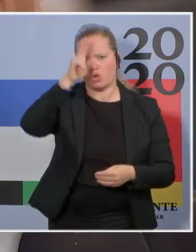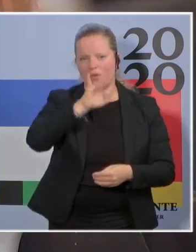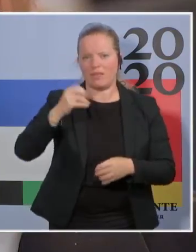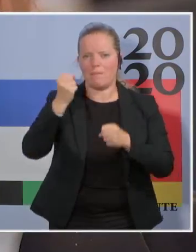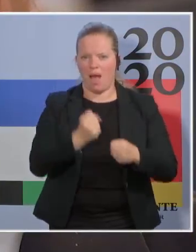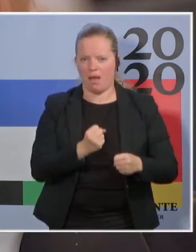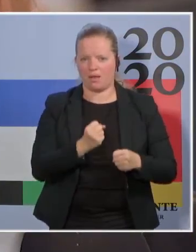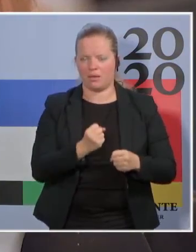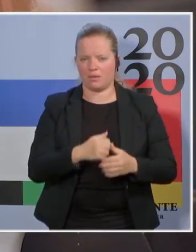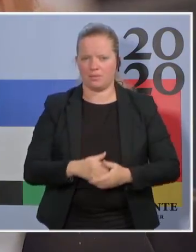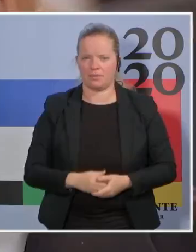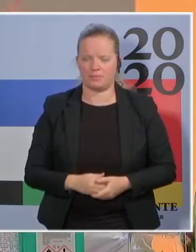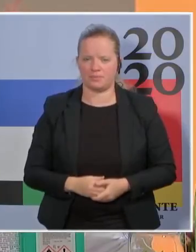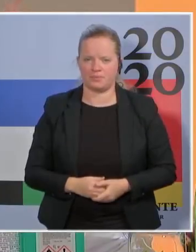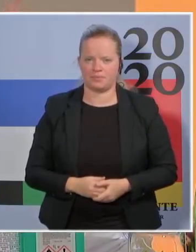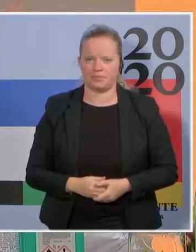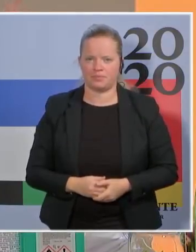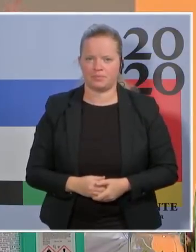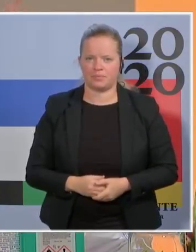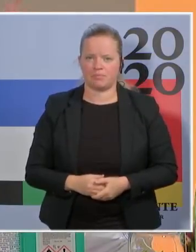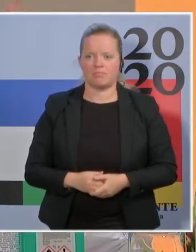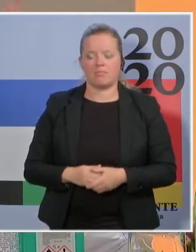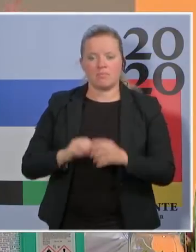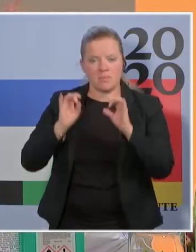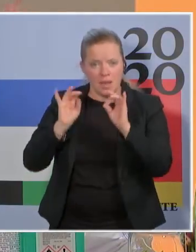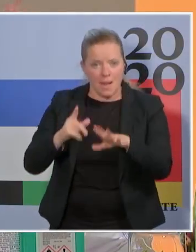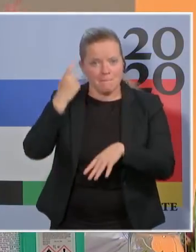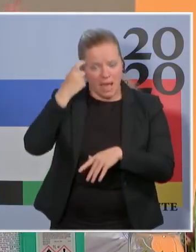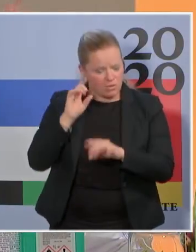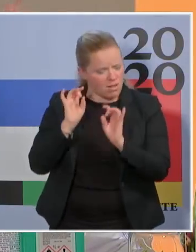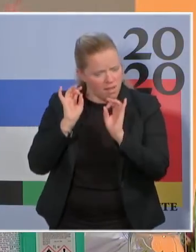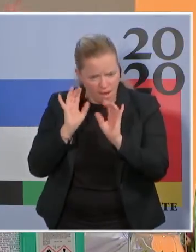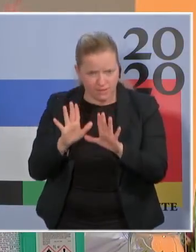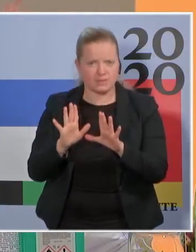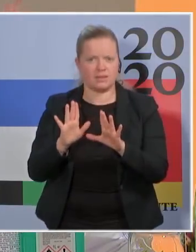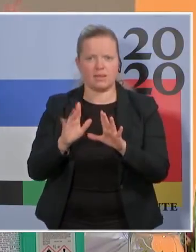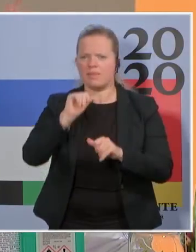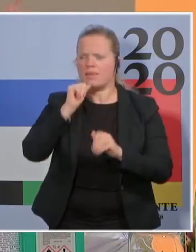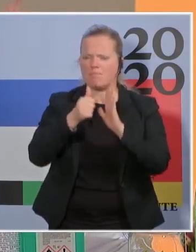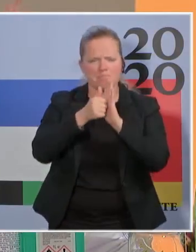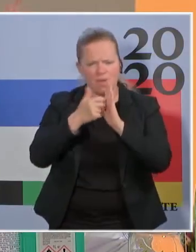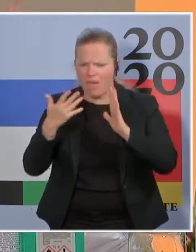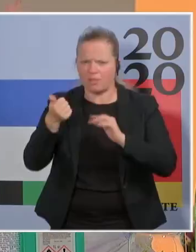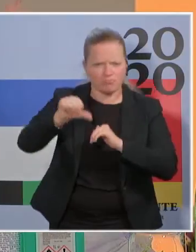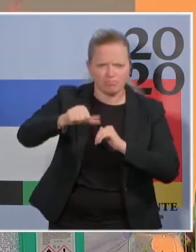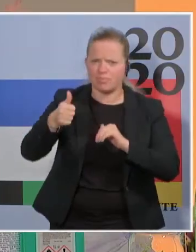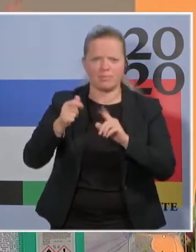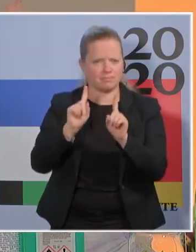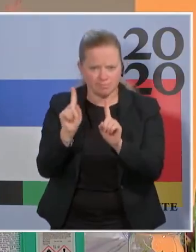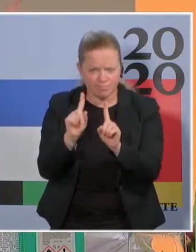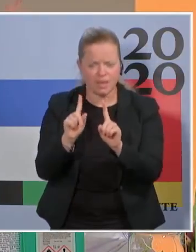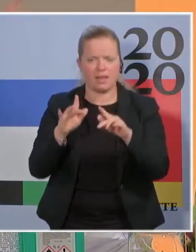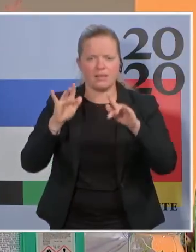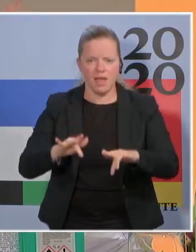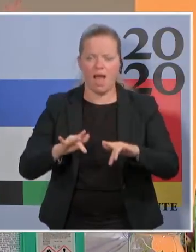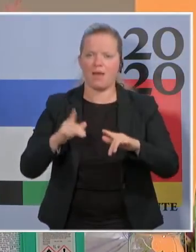wir eine Meinung sein, bewerten wir sie nicht, sondern sehen wir darin ein hohes Gut, dass wir aus unterschiedlichen Meinungen,